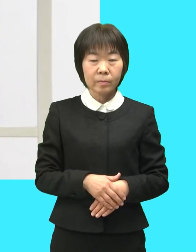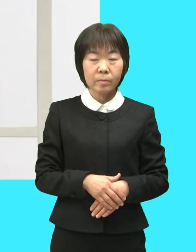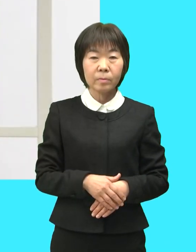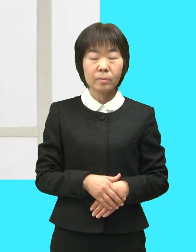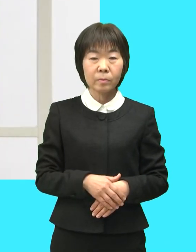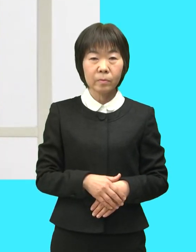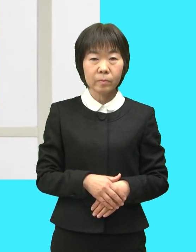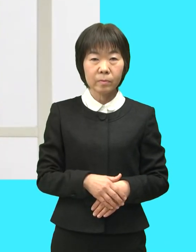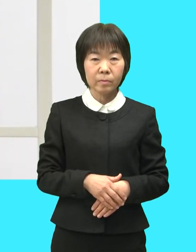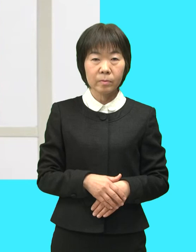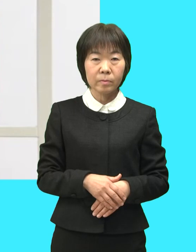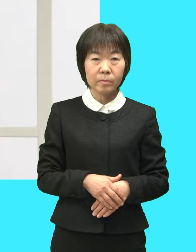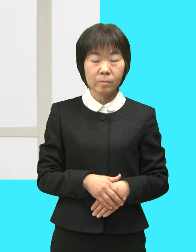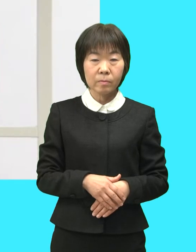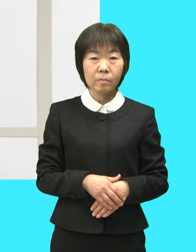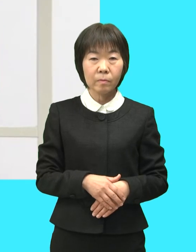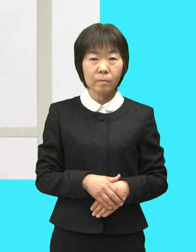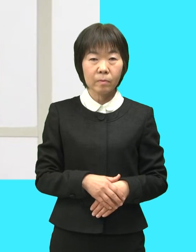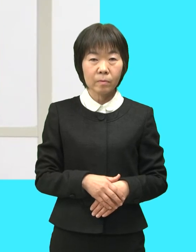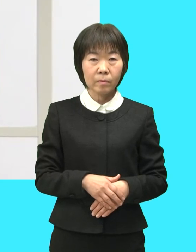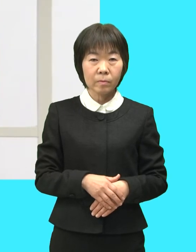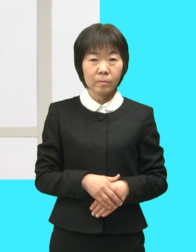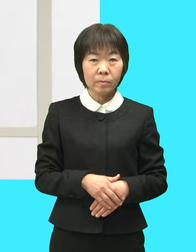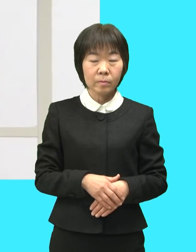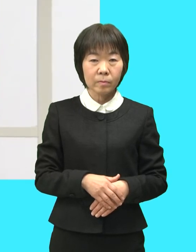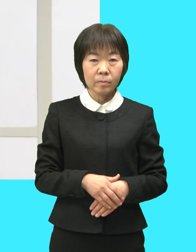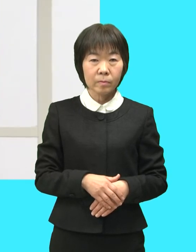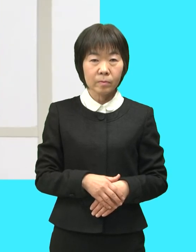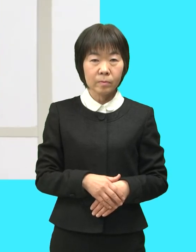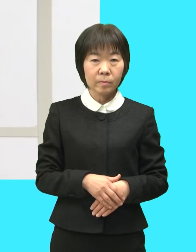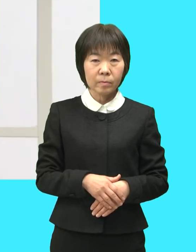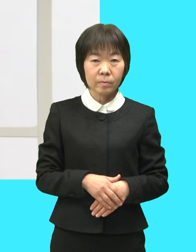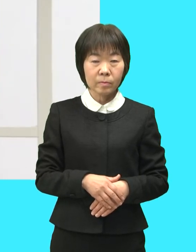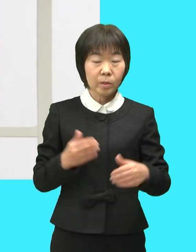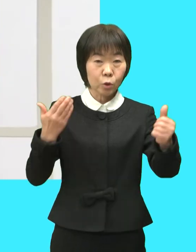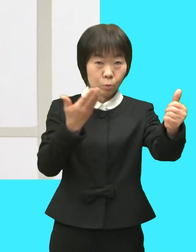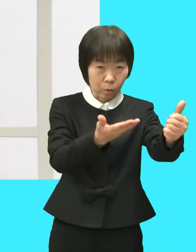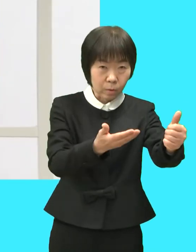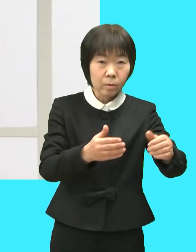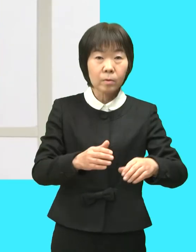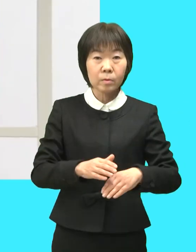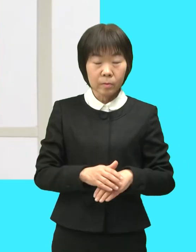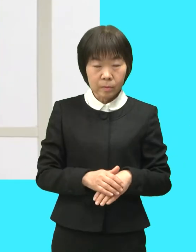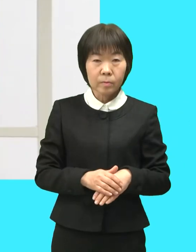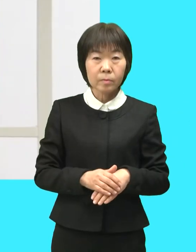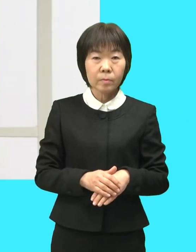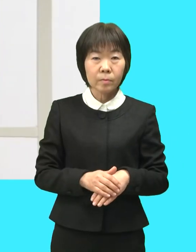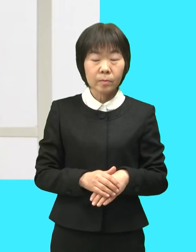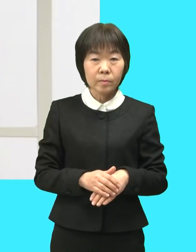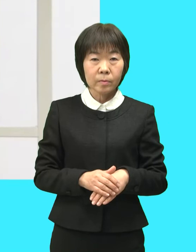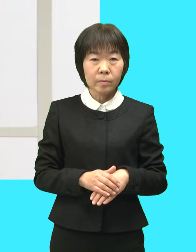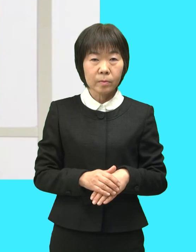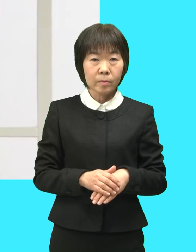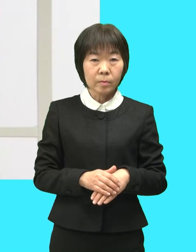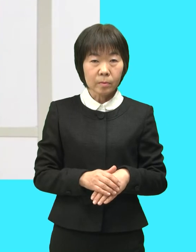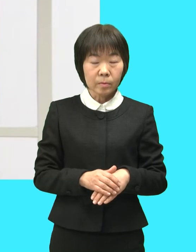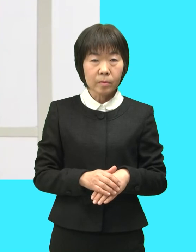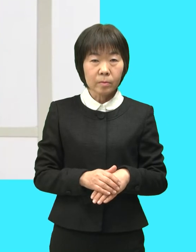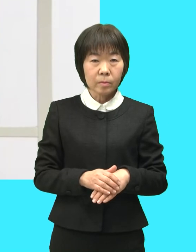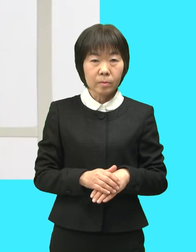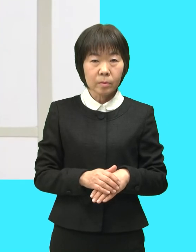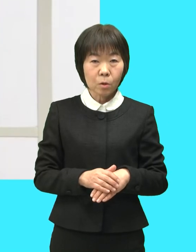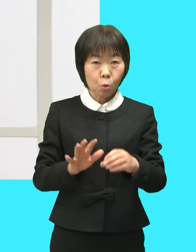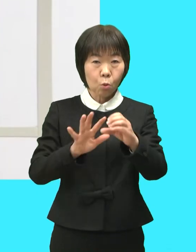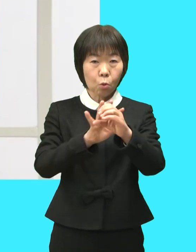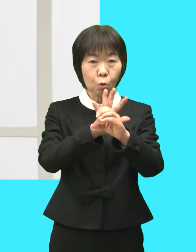ぞ。 では最後にどうぞ。 NHK さんです。こちら よろしくお願いします。はい、よろしくお願いします。 ちょっと